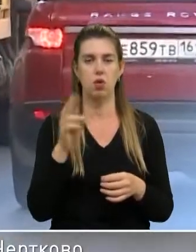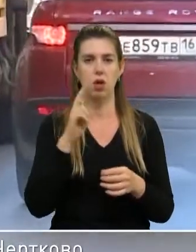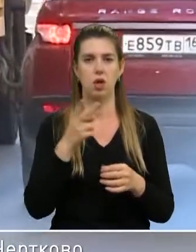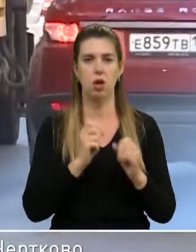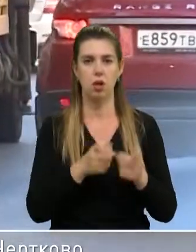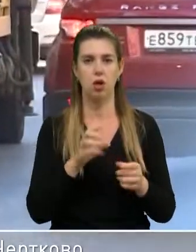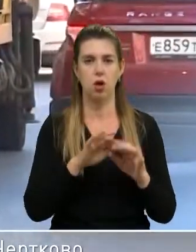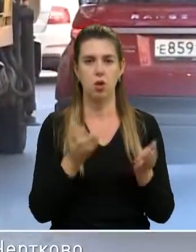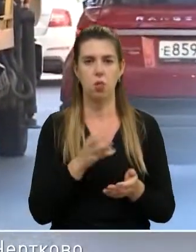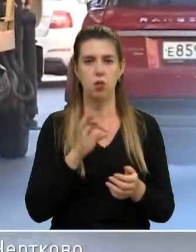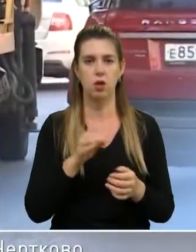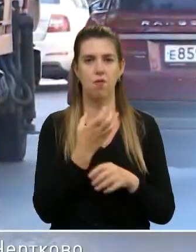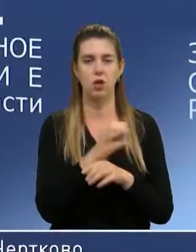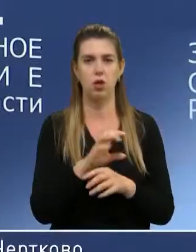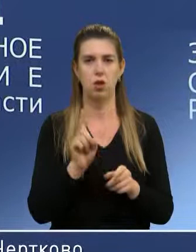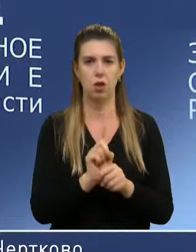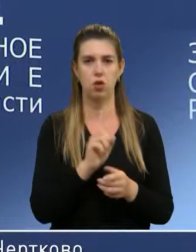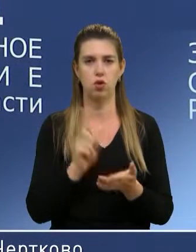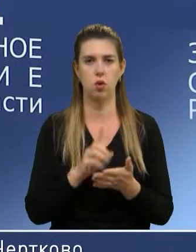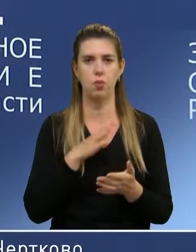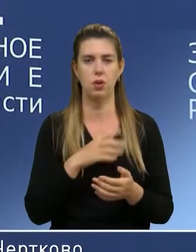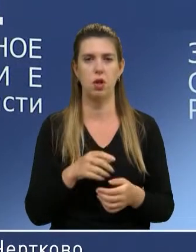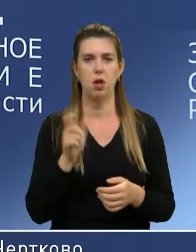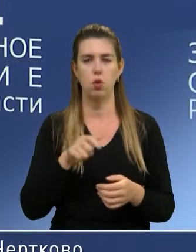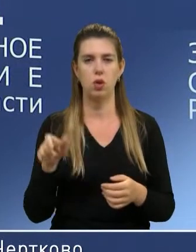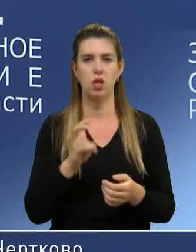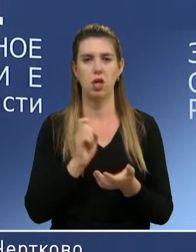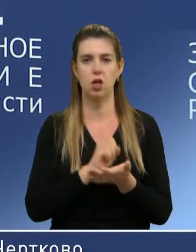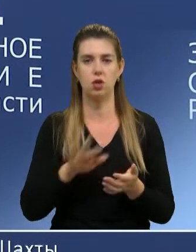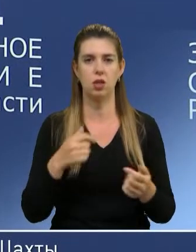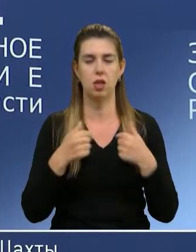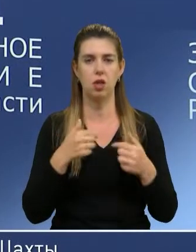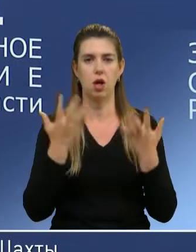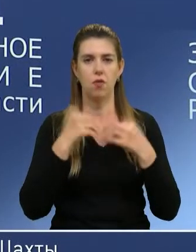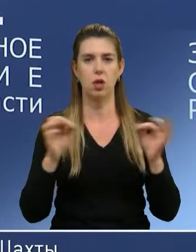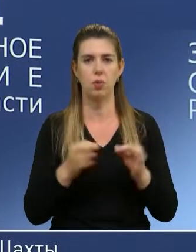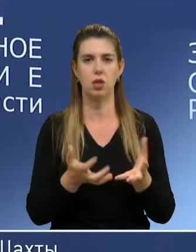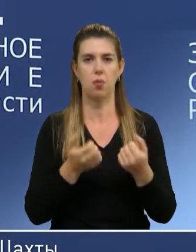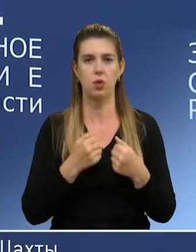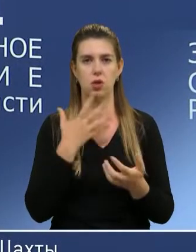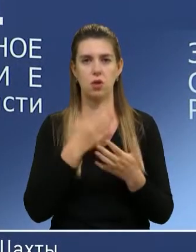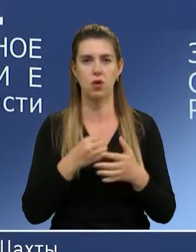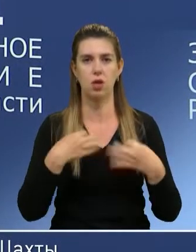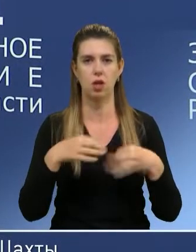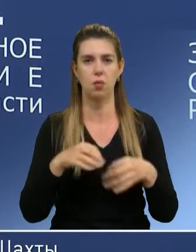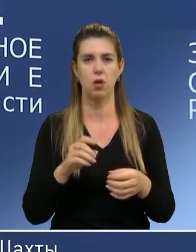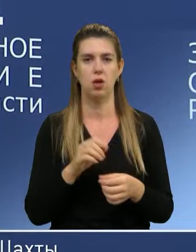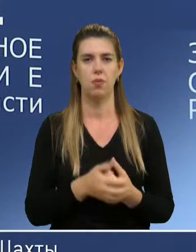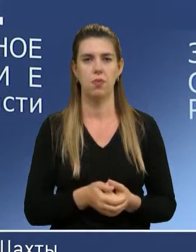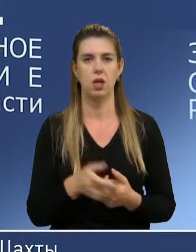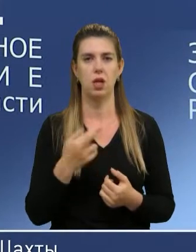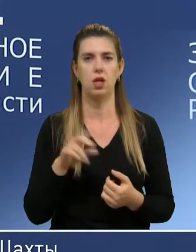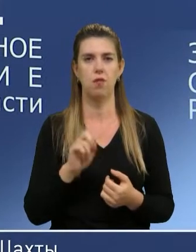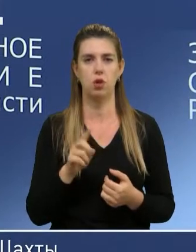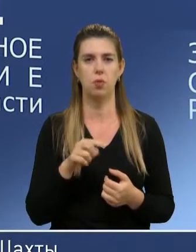мусора, системы видеонаблюдения. Люди не должны страдать. Люди должны комфортно и быстро получить свои транспортные средства для того,